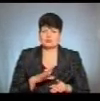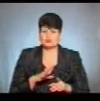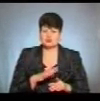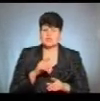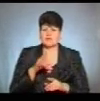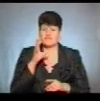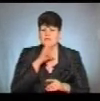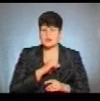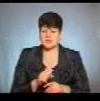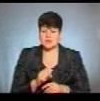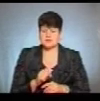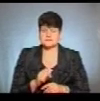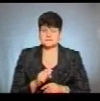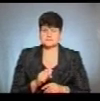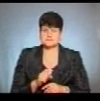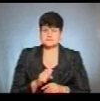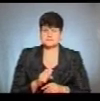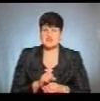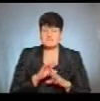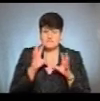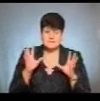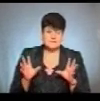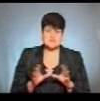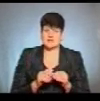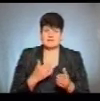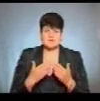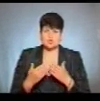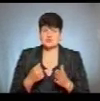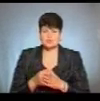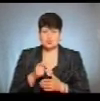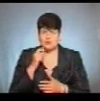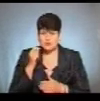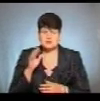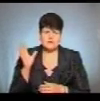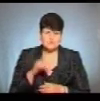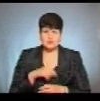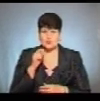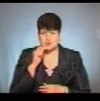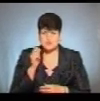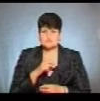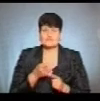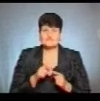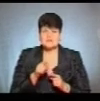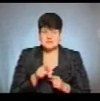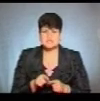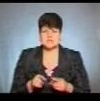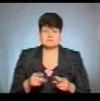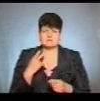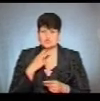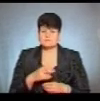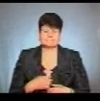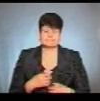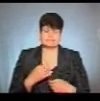там вкрали. І, ну, взагалі відношення до українців і всього українського в цій колонії просто жахливе.